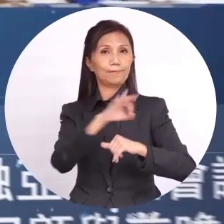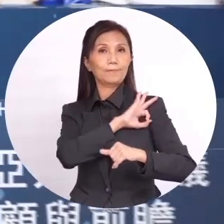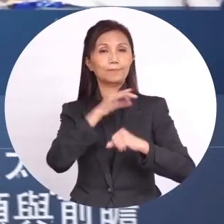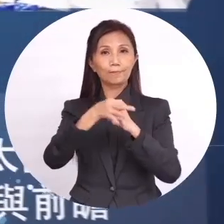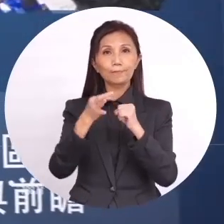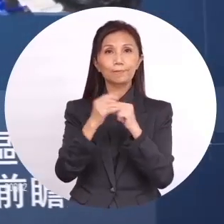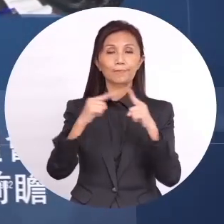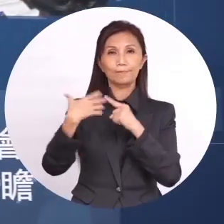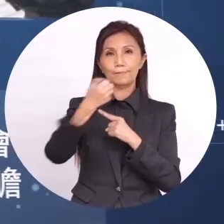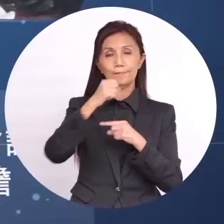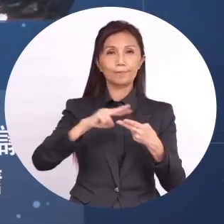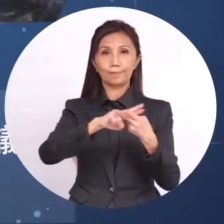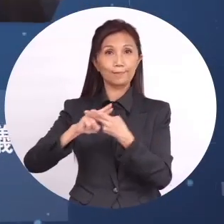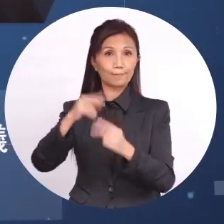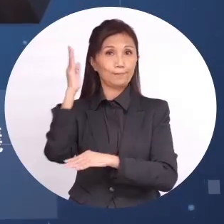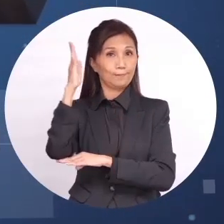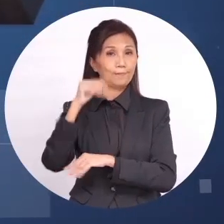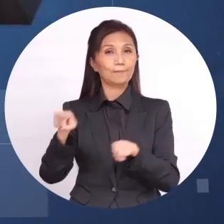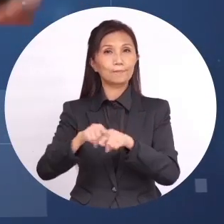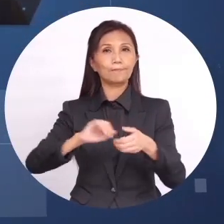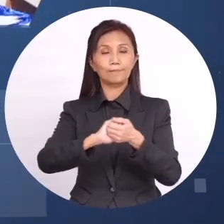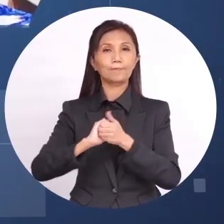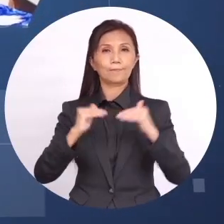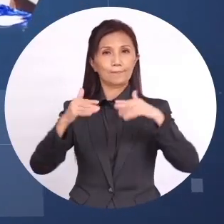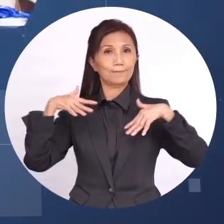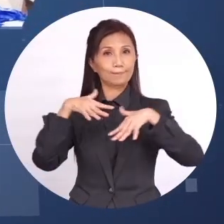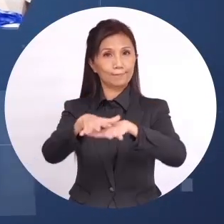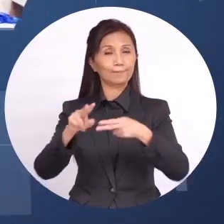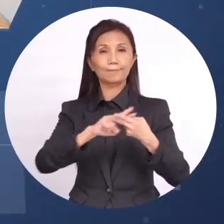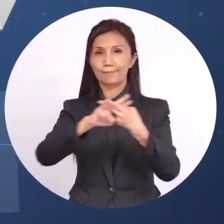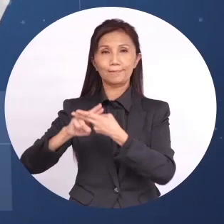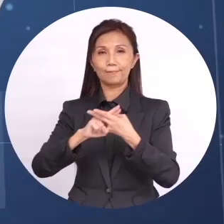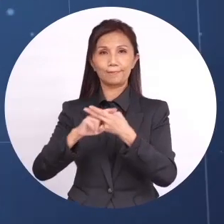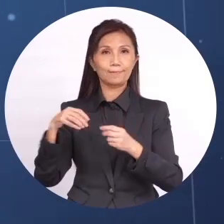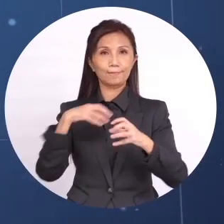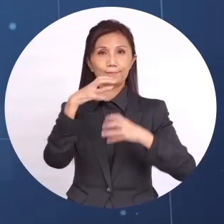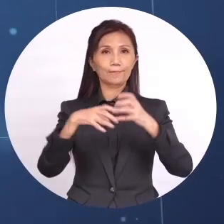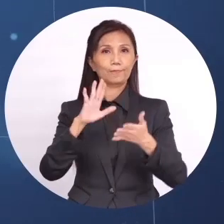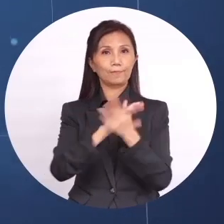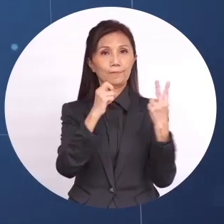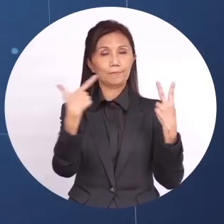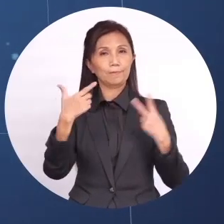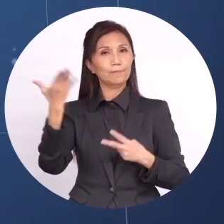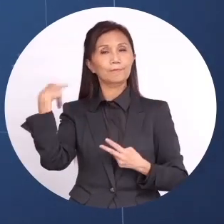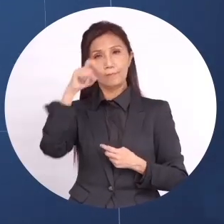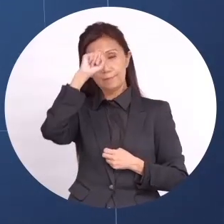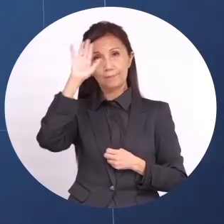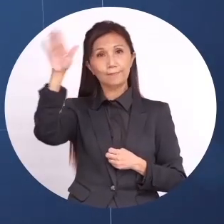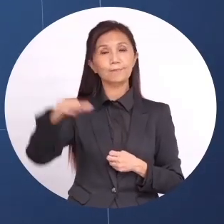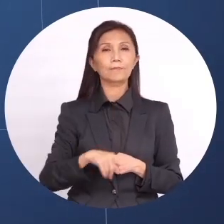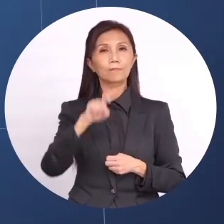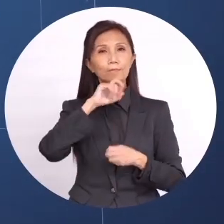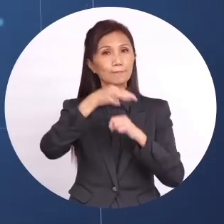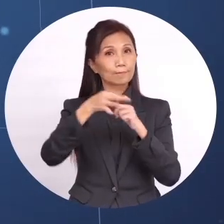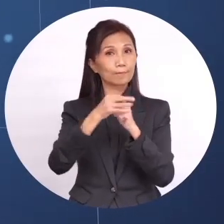与国家人权机构亚太论坛合办平等共融亚太区会议2018回顾与前瞻，有来